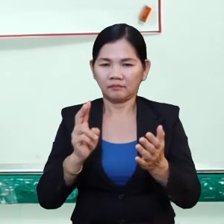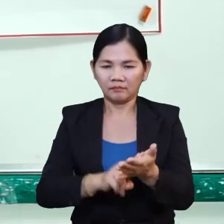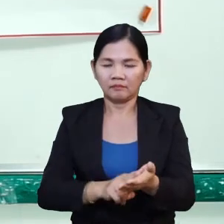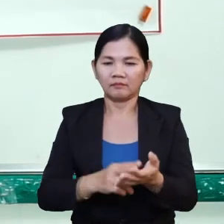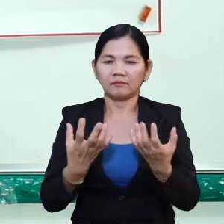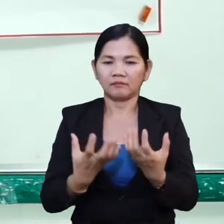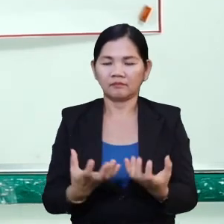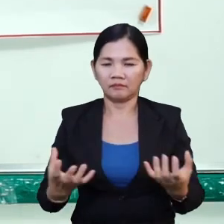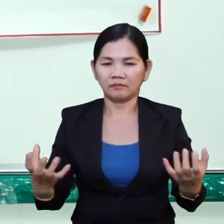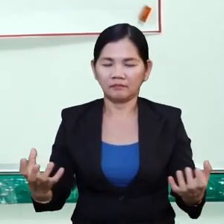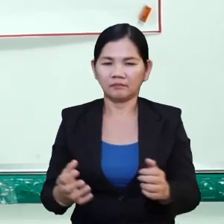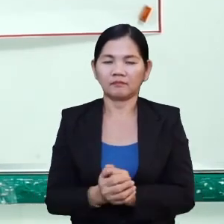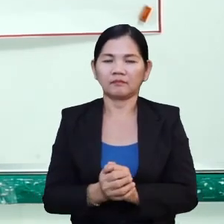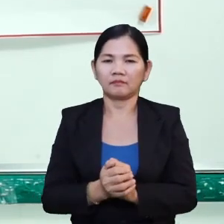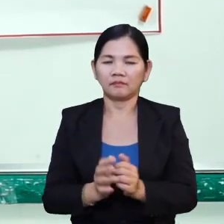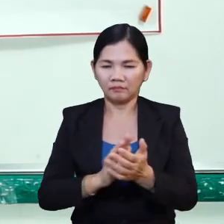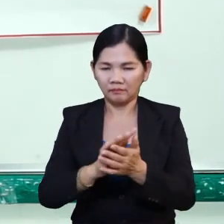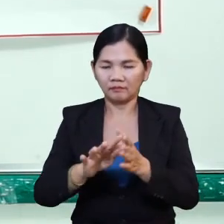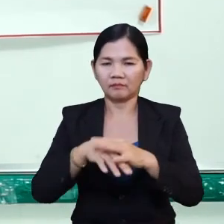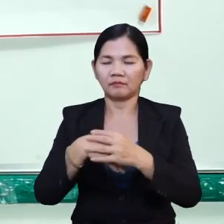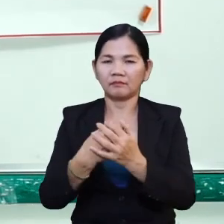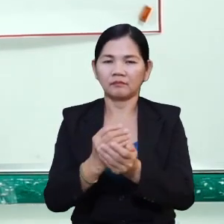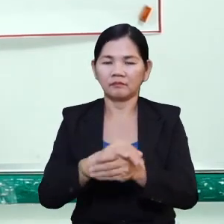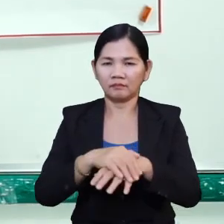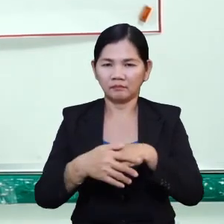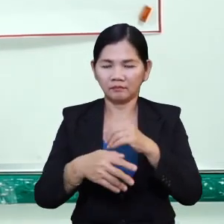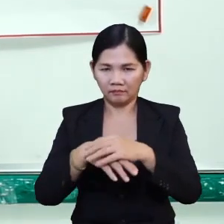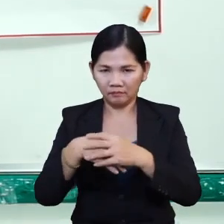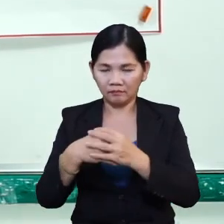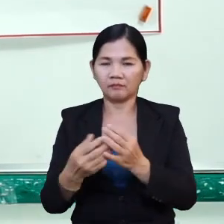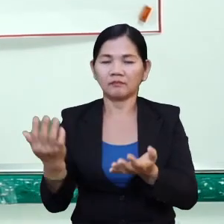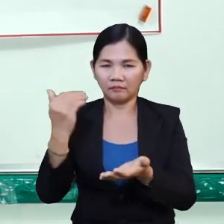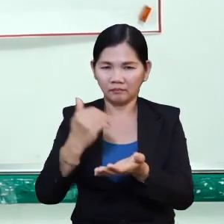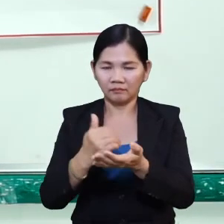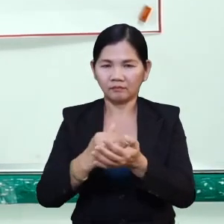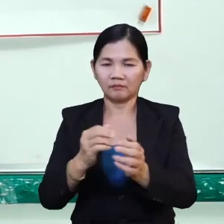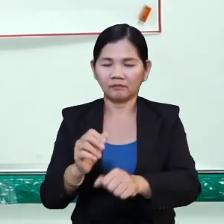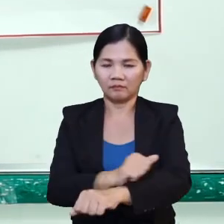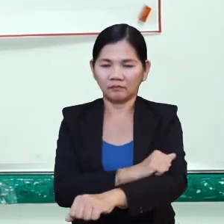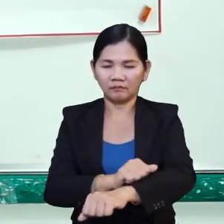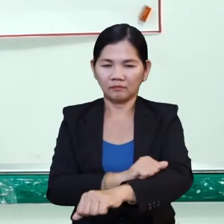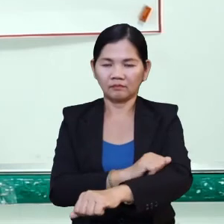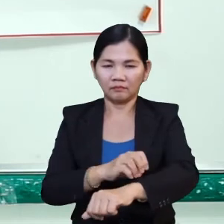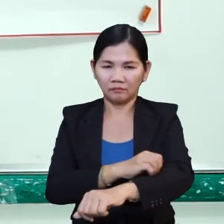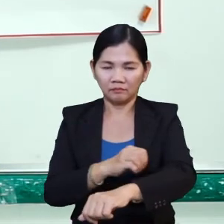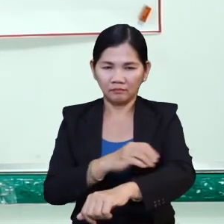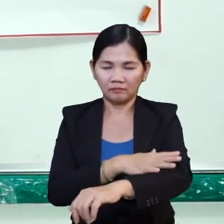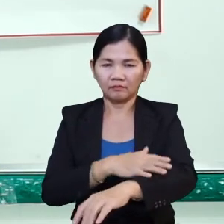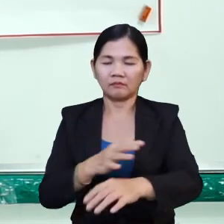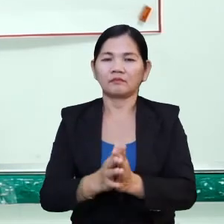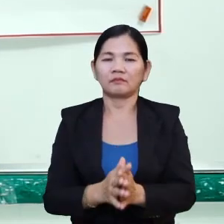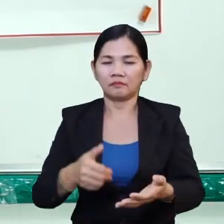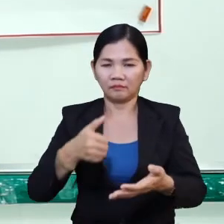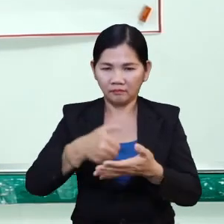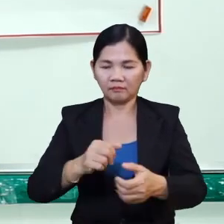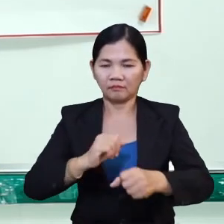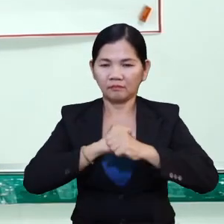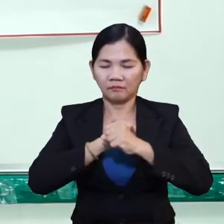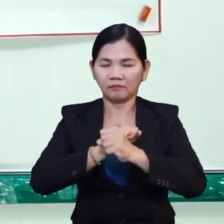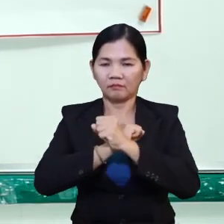ម្ភារៈត្រូវឧស្សាហ៍លាងសម្អាតដៃឡើងវិញចាឲ្យបានញឹកញាប់ជាមួយនឹងសាប៊ូចាឬក៏អាល់កុលដើម្បី